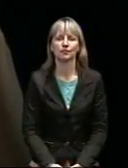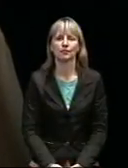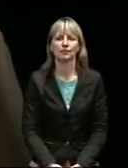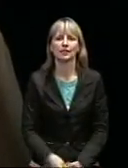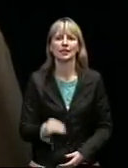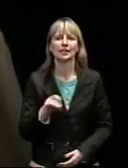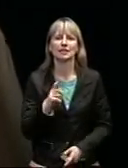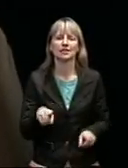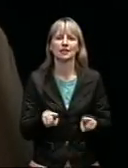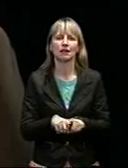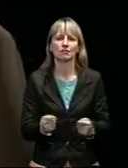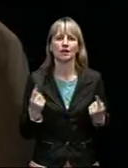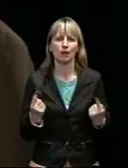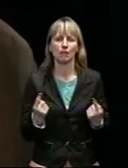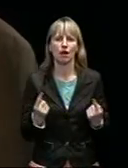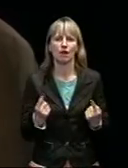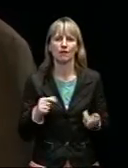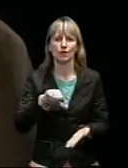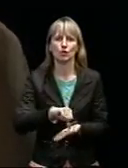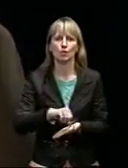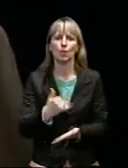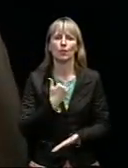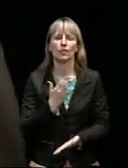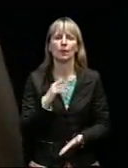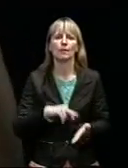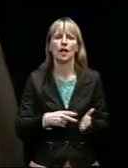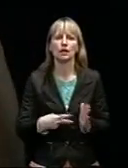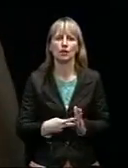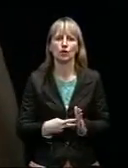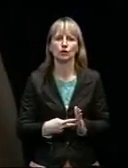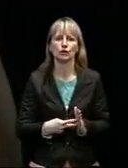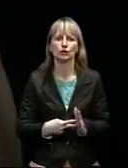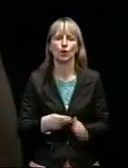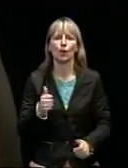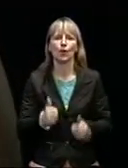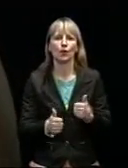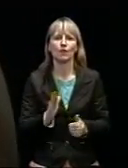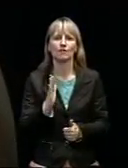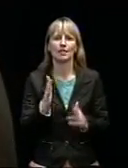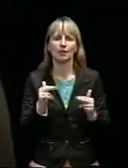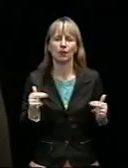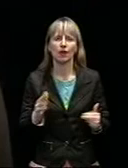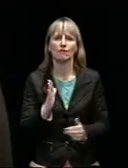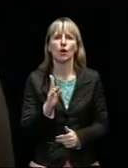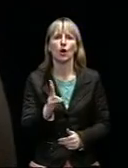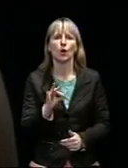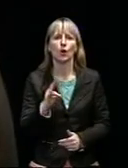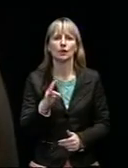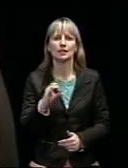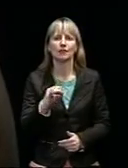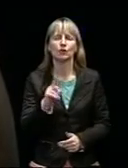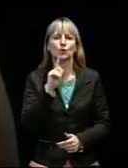из таких еще глобальных мероприятий у меня планируется еще конкурс в Днепропетровске в консерватории имени